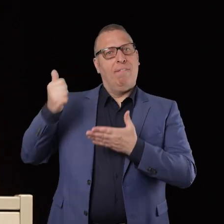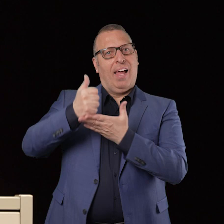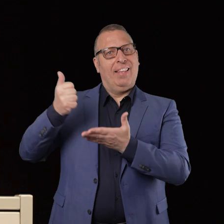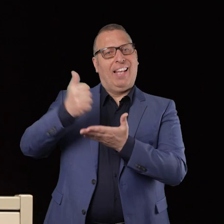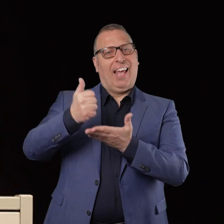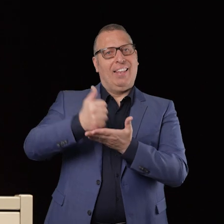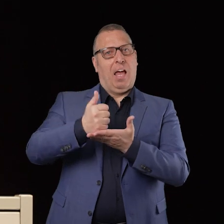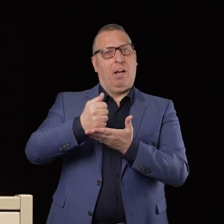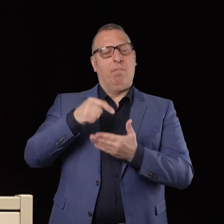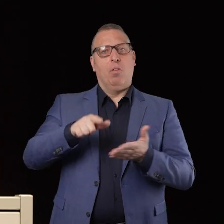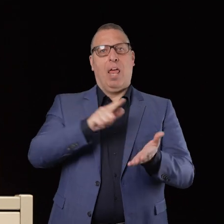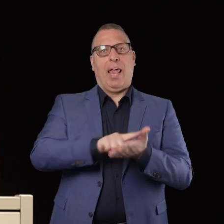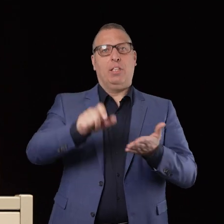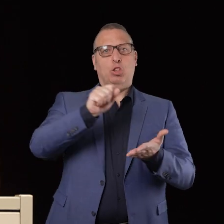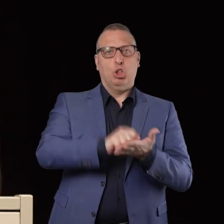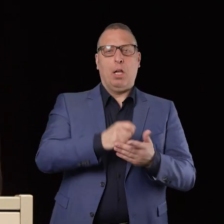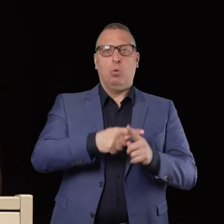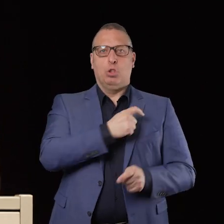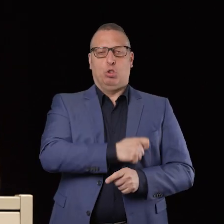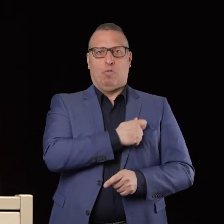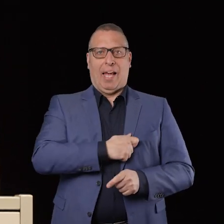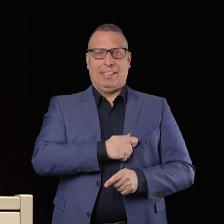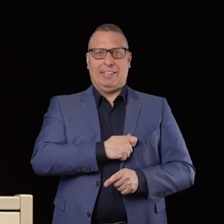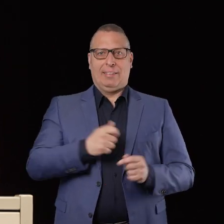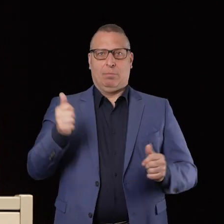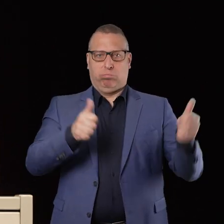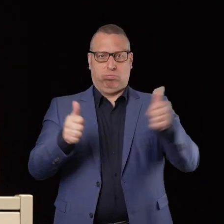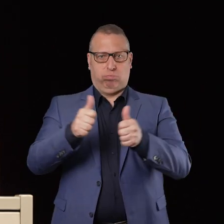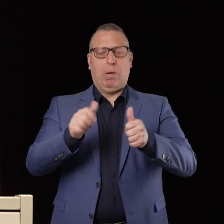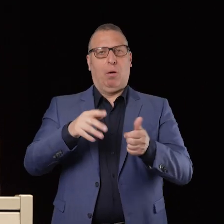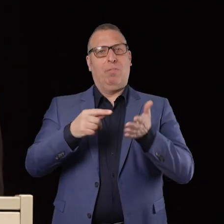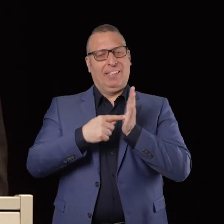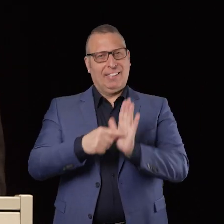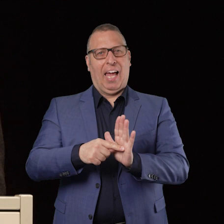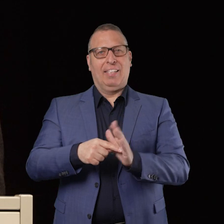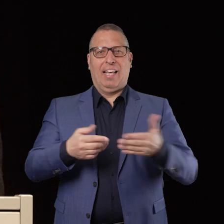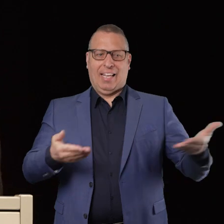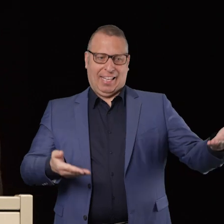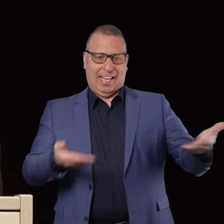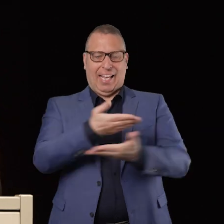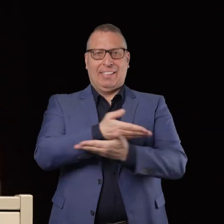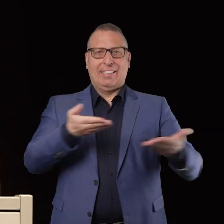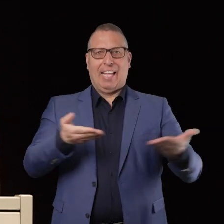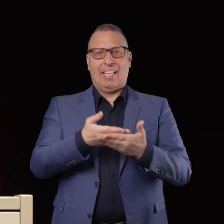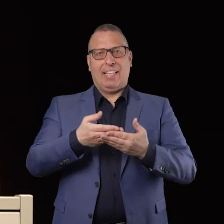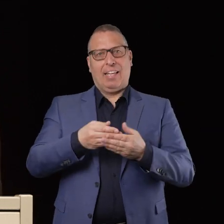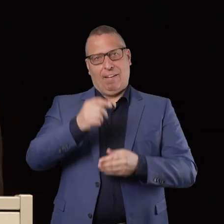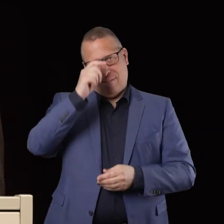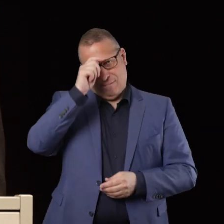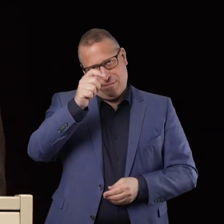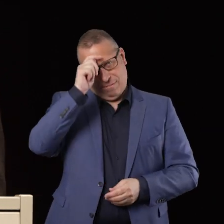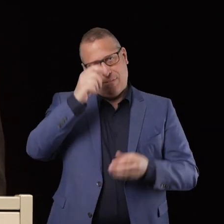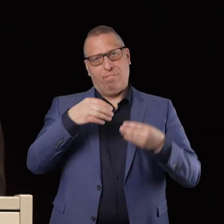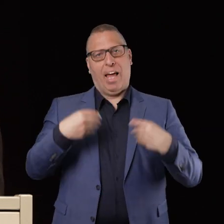Vertreterinnen und Vertreter Liechtensteins und der Schweiz teilnehmen, unterstreicht die gegenseitige Wertschätzung und